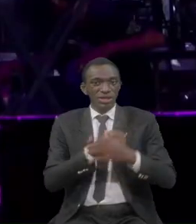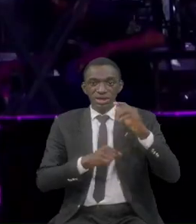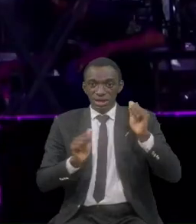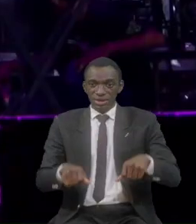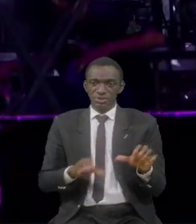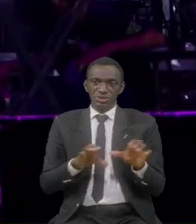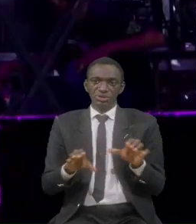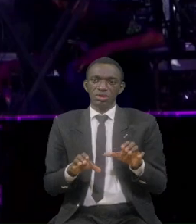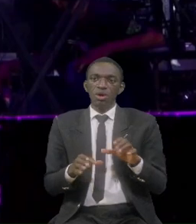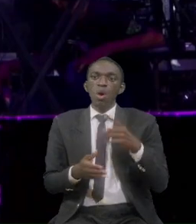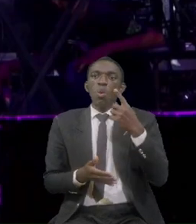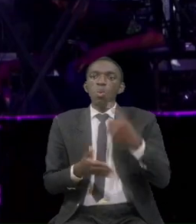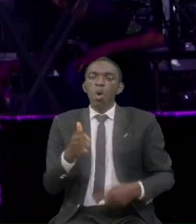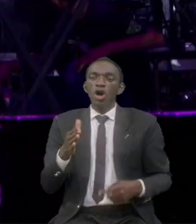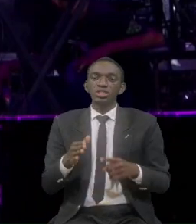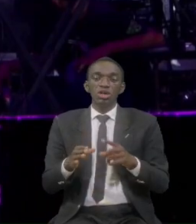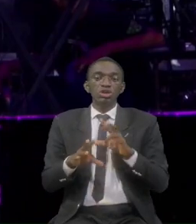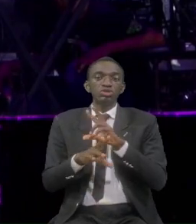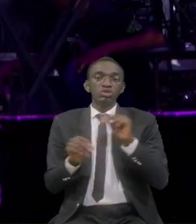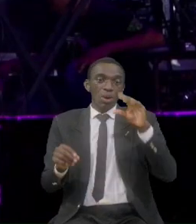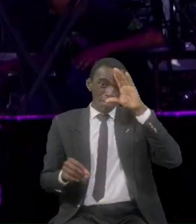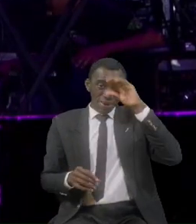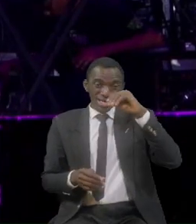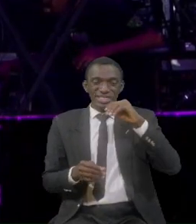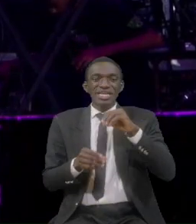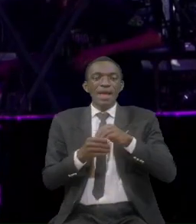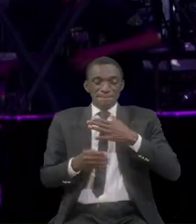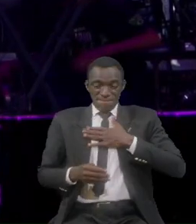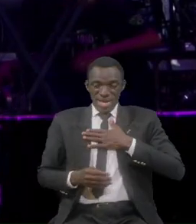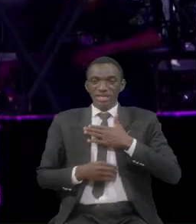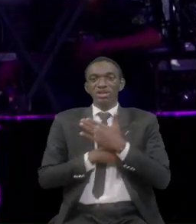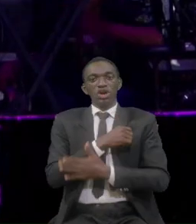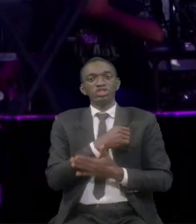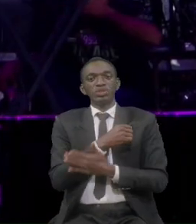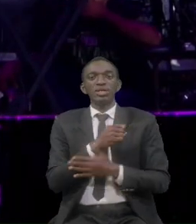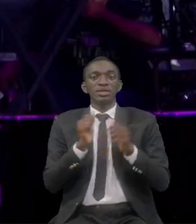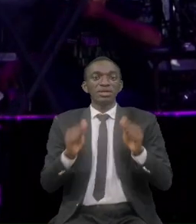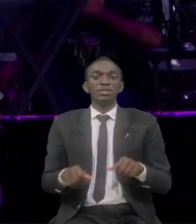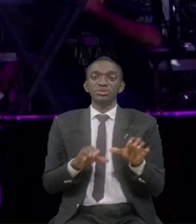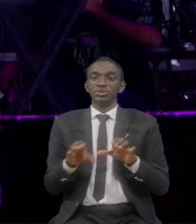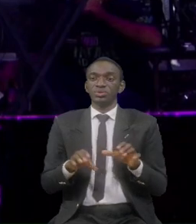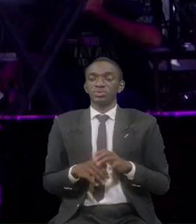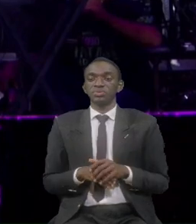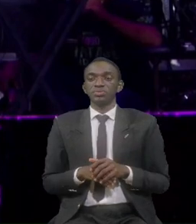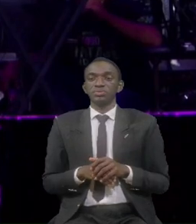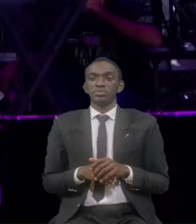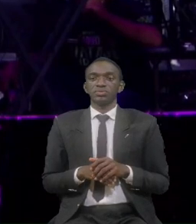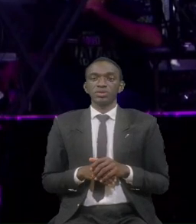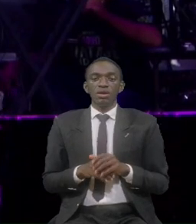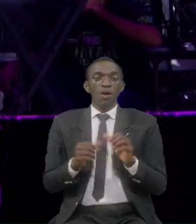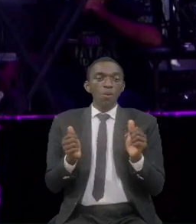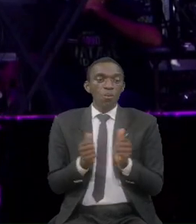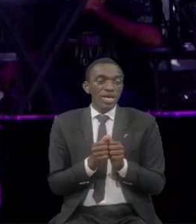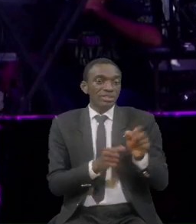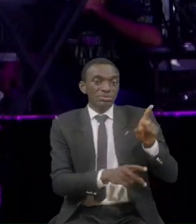Something that no man in my country can do. With men